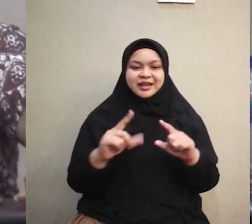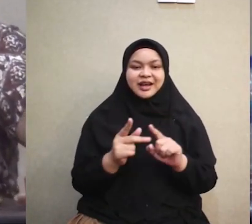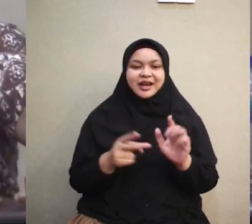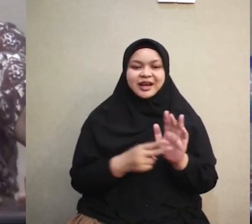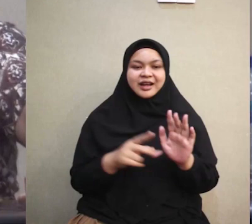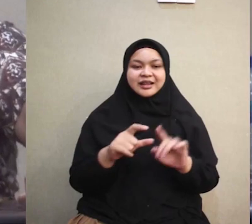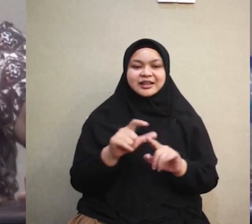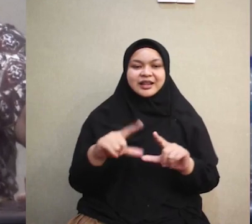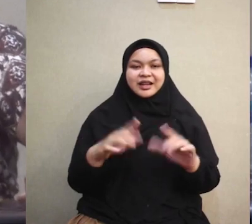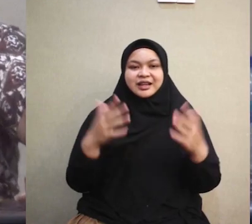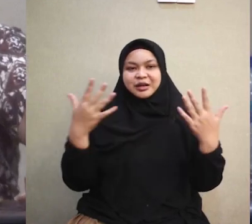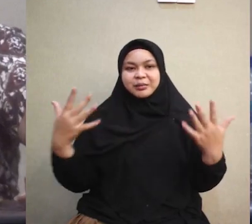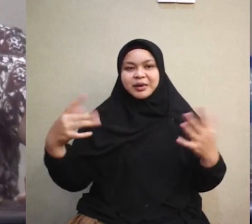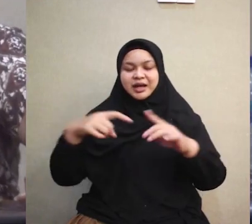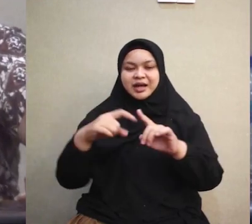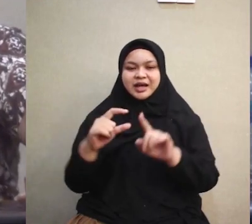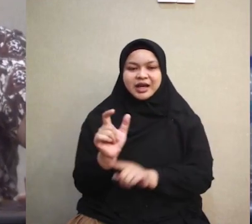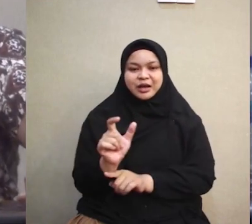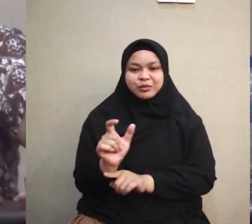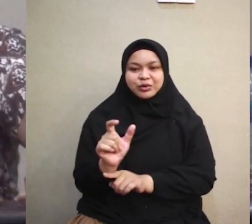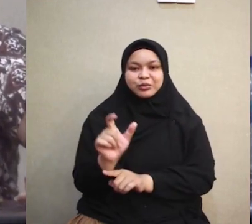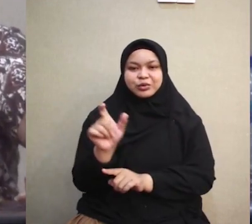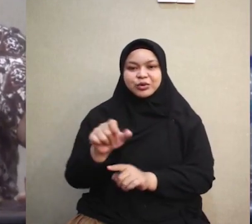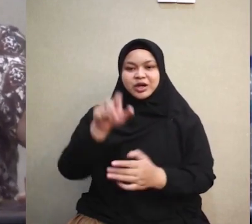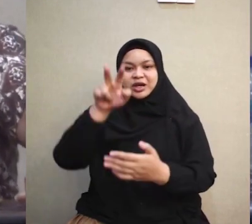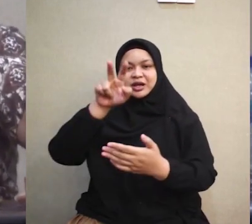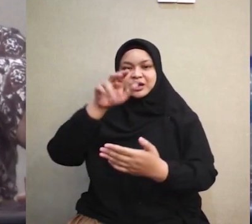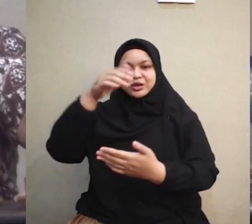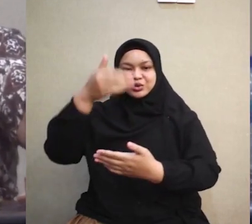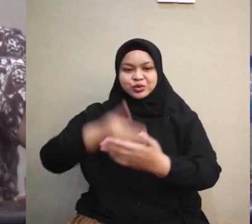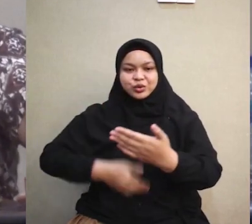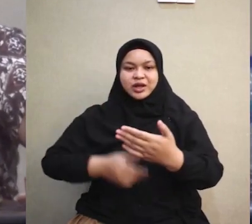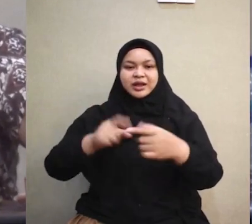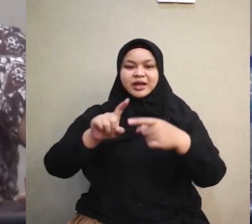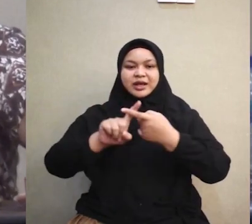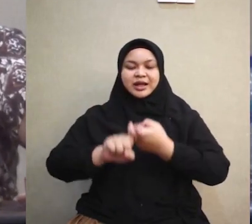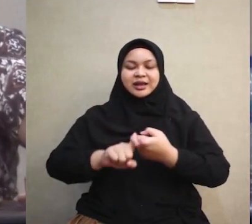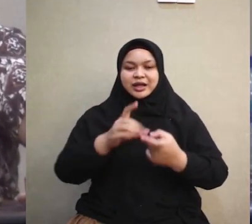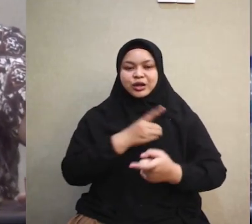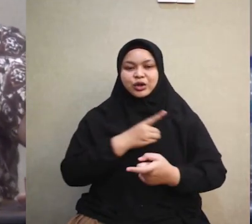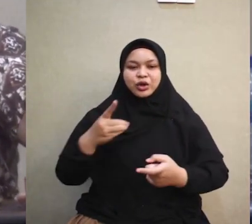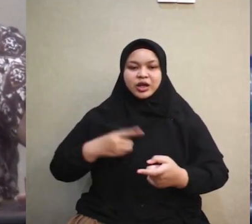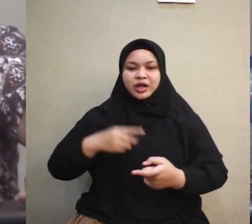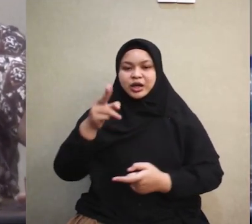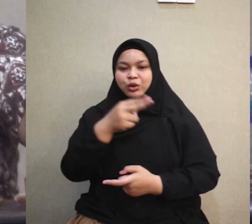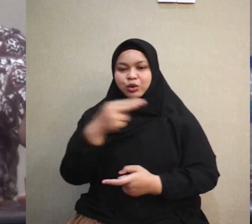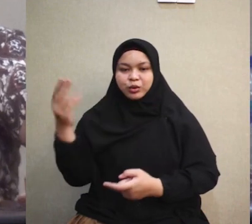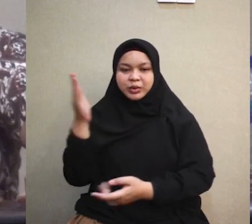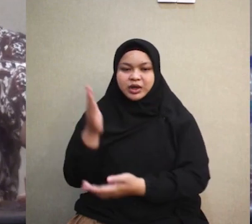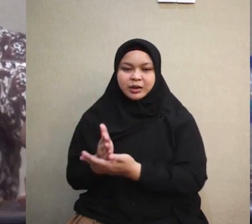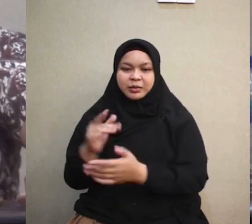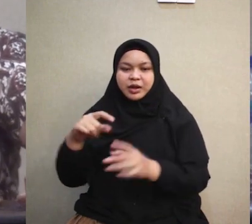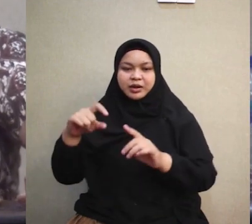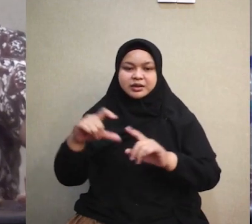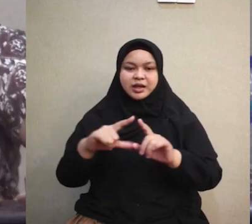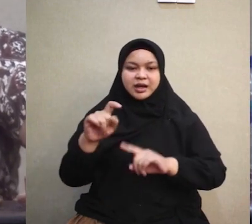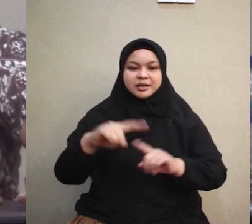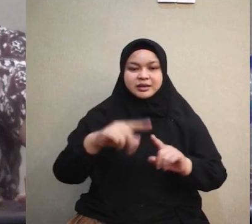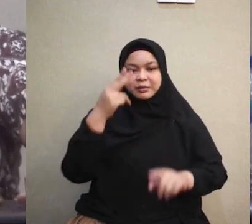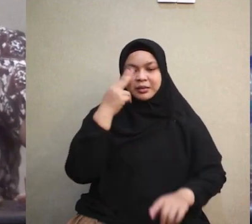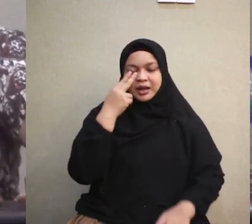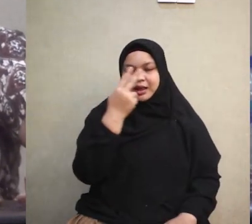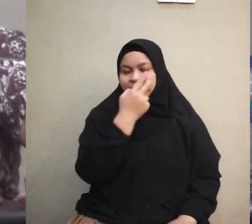KPU menggunakan surat Ikatan Dokter Indonesia untuk menjustifikasi bahwa kecacatan mata